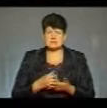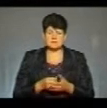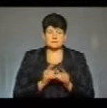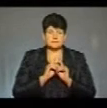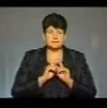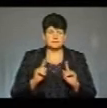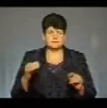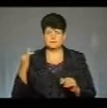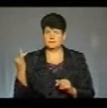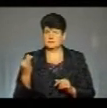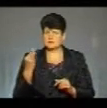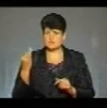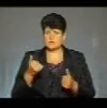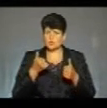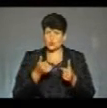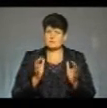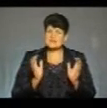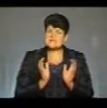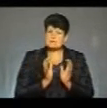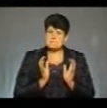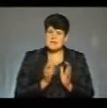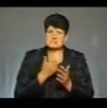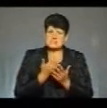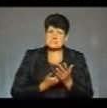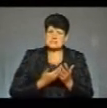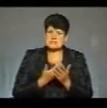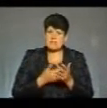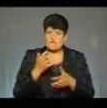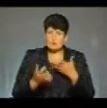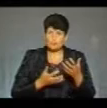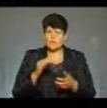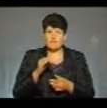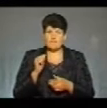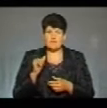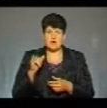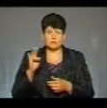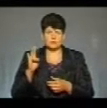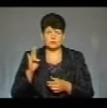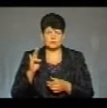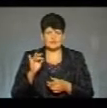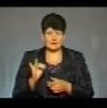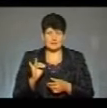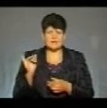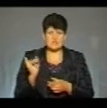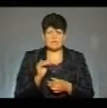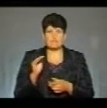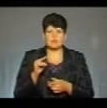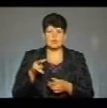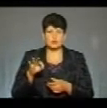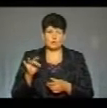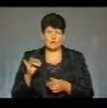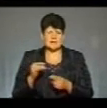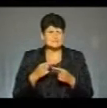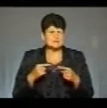надзвичайно цікаві, добре збережені зразки викопної фауни і флори з різних місць, з різних